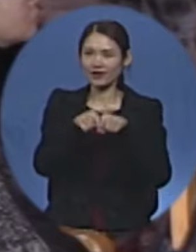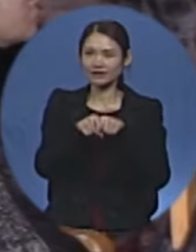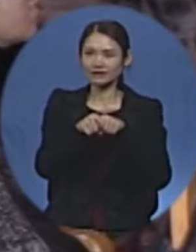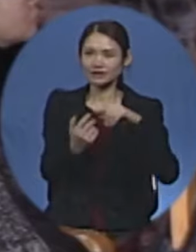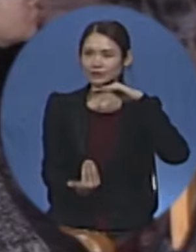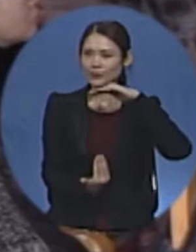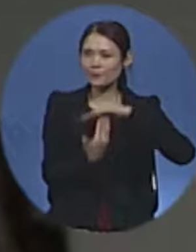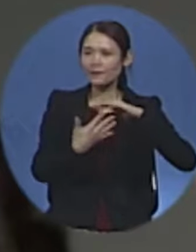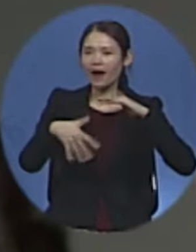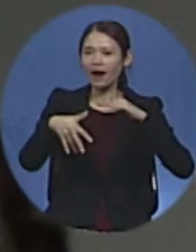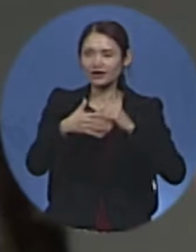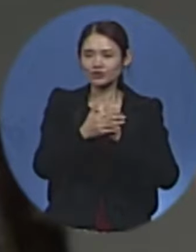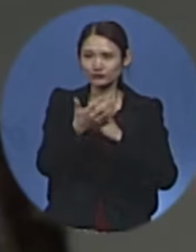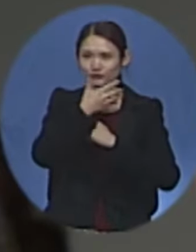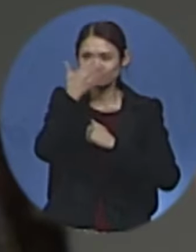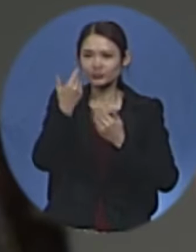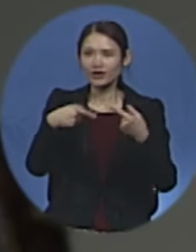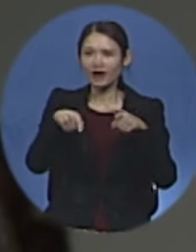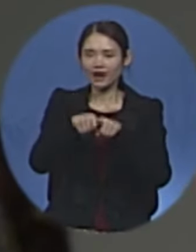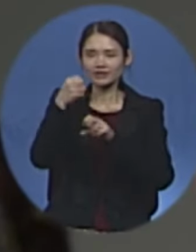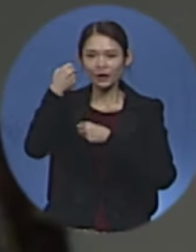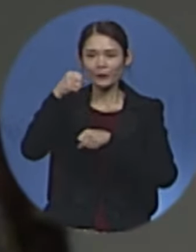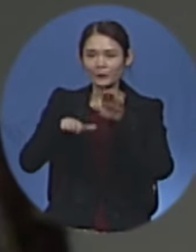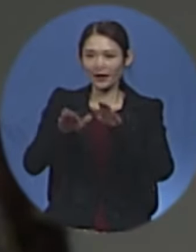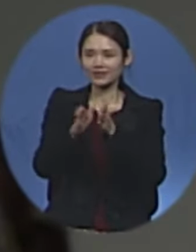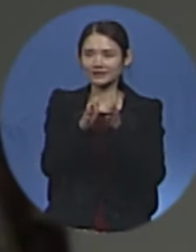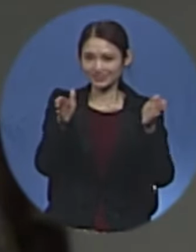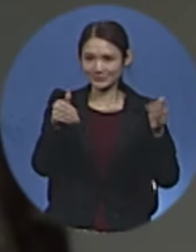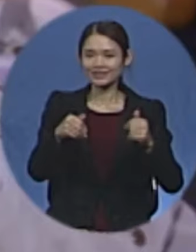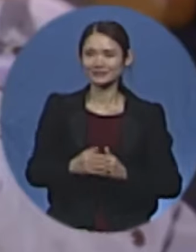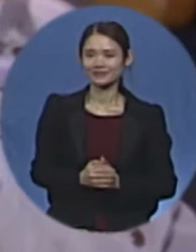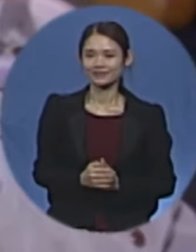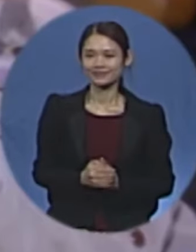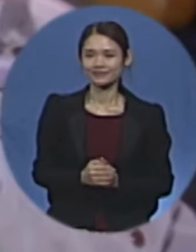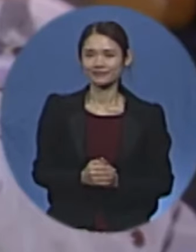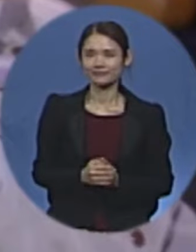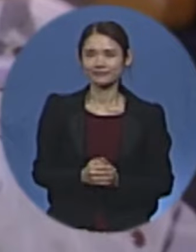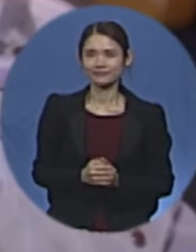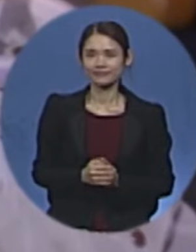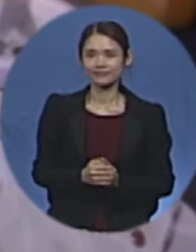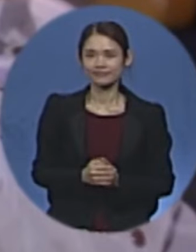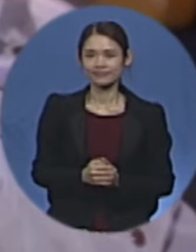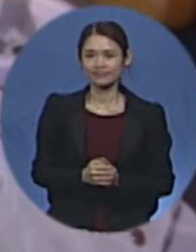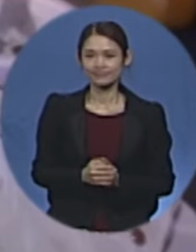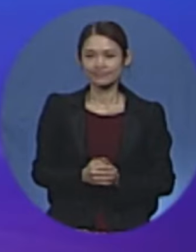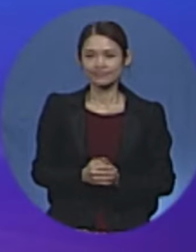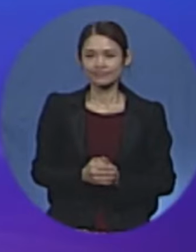이루지 못한 꿈을 향한 첫 발을 내디뎠습니다. 복지TV 뉴스 하세인입니다.